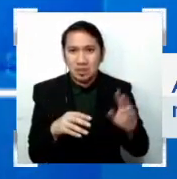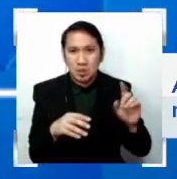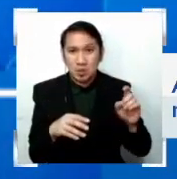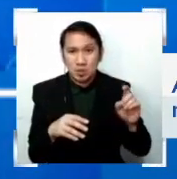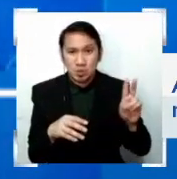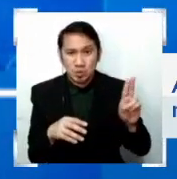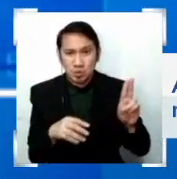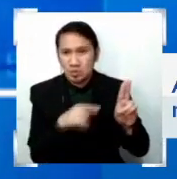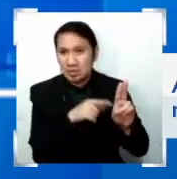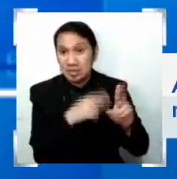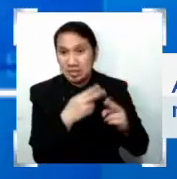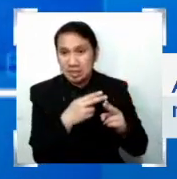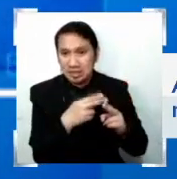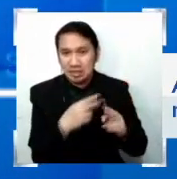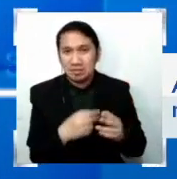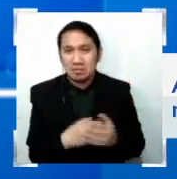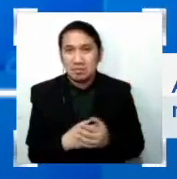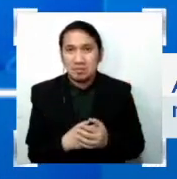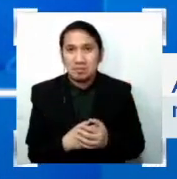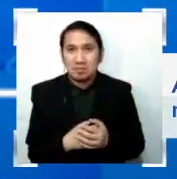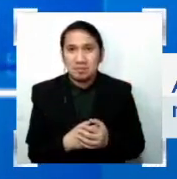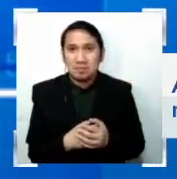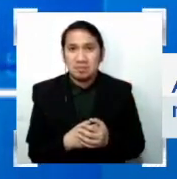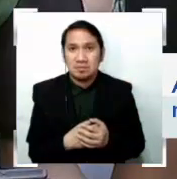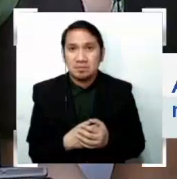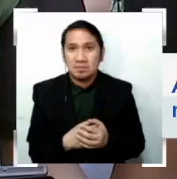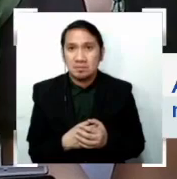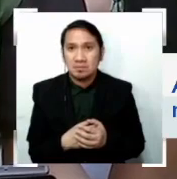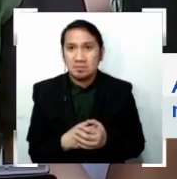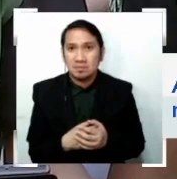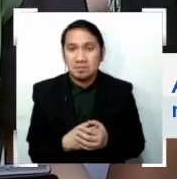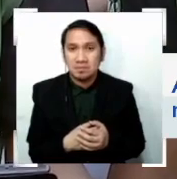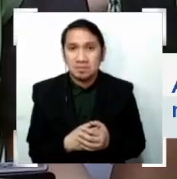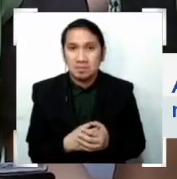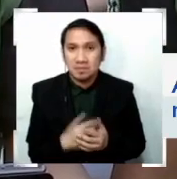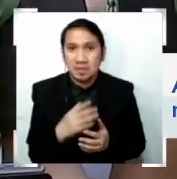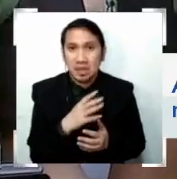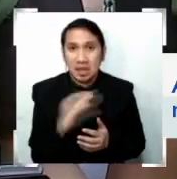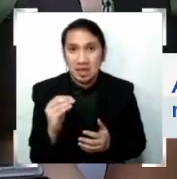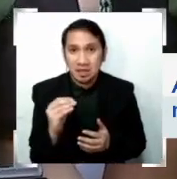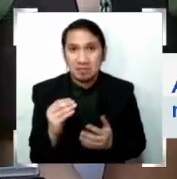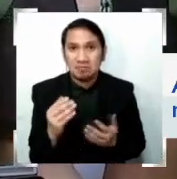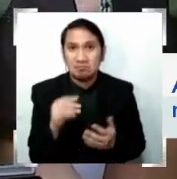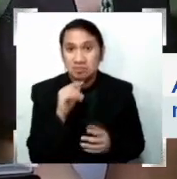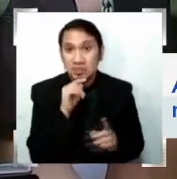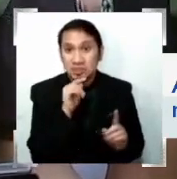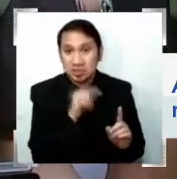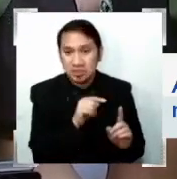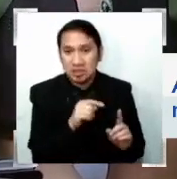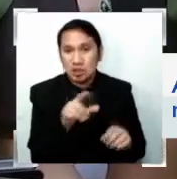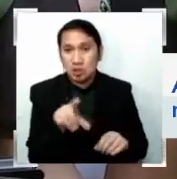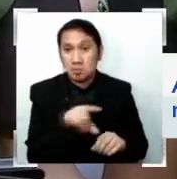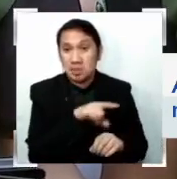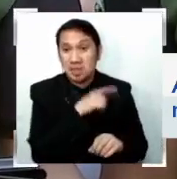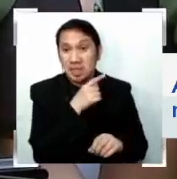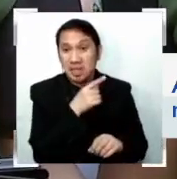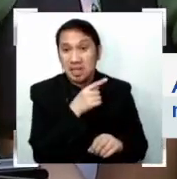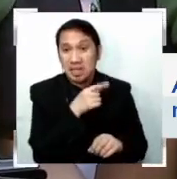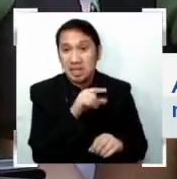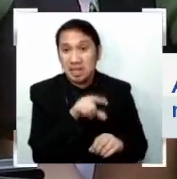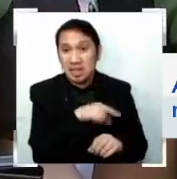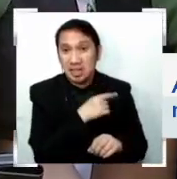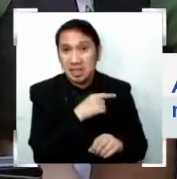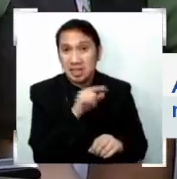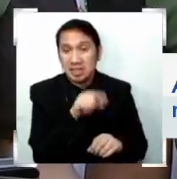ni Director General Villanueva. And we believe siya yung matagal na nagpipinance